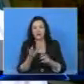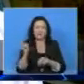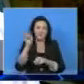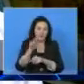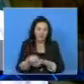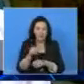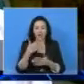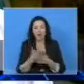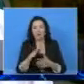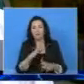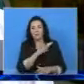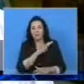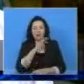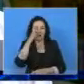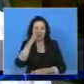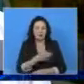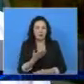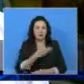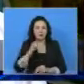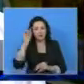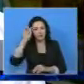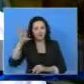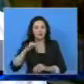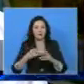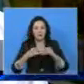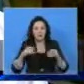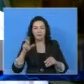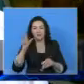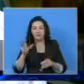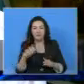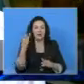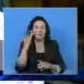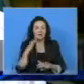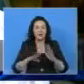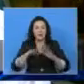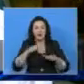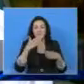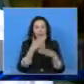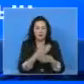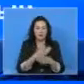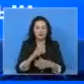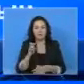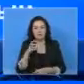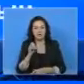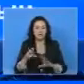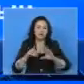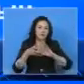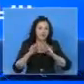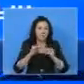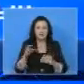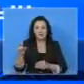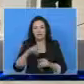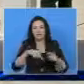приходилось сюда принять богатейший опыт нашего известного земляка сейчас постоянно практикую помогаю мастерской в целом в районе